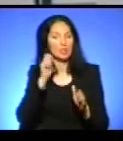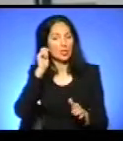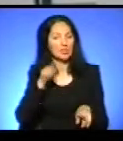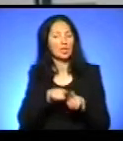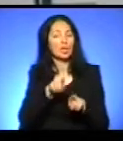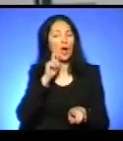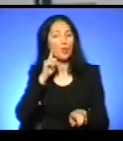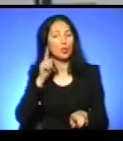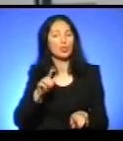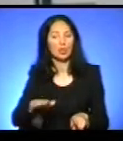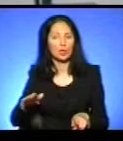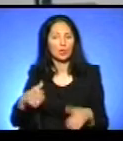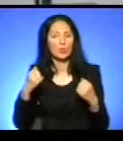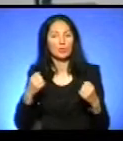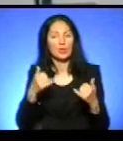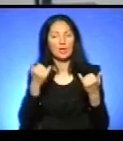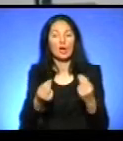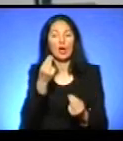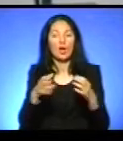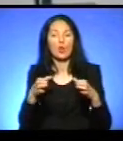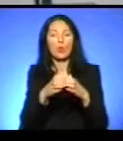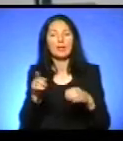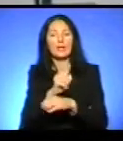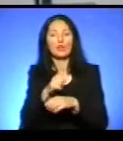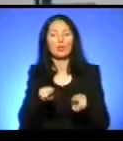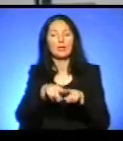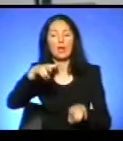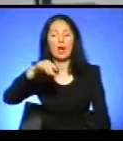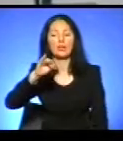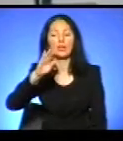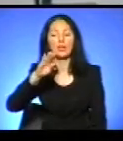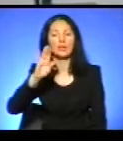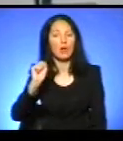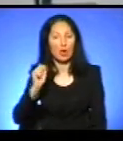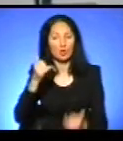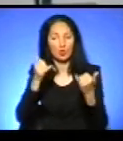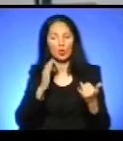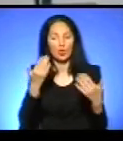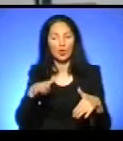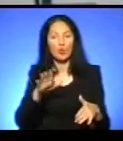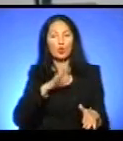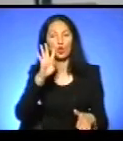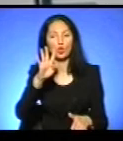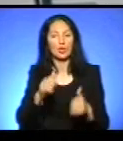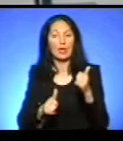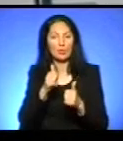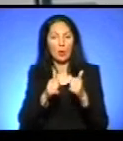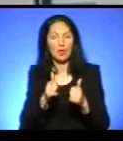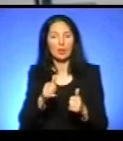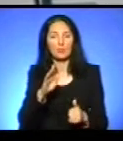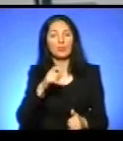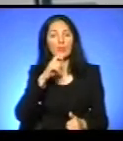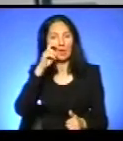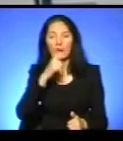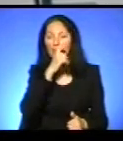спортсменів. Зараз грають команди із Тернополя та Литви. Також сьогодні вже відбулося 4 футбольних поєдинки. Вінничани